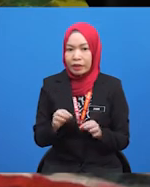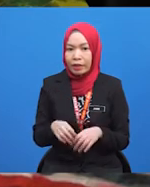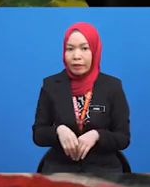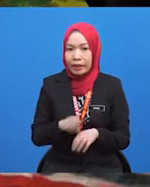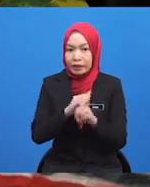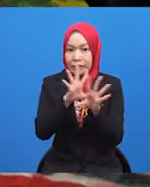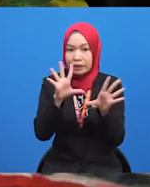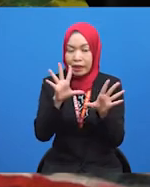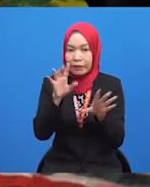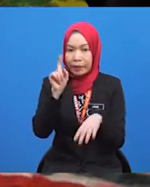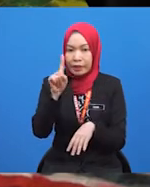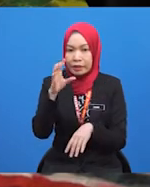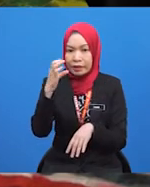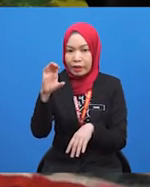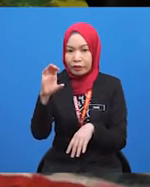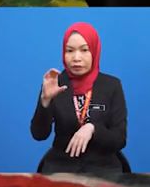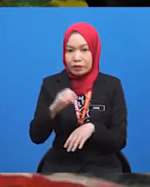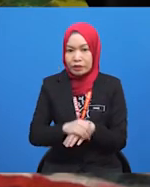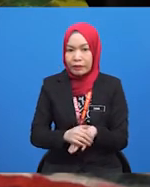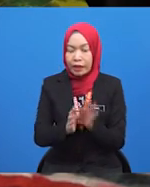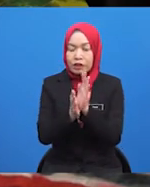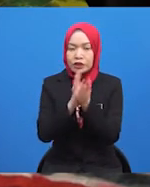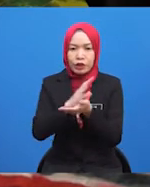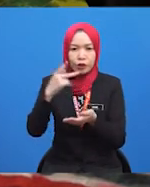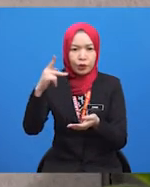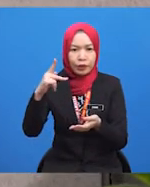100% menjadi warna kuning penuh.